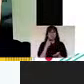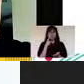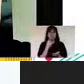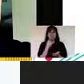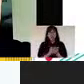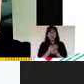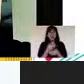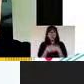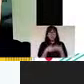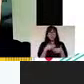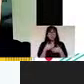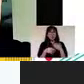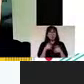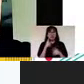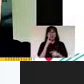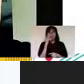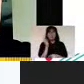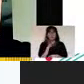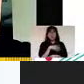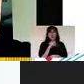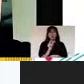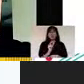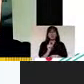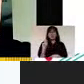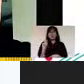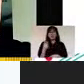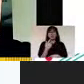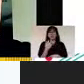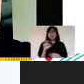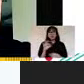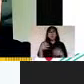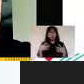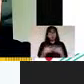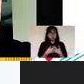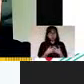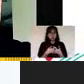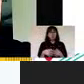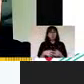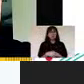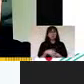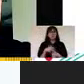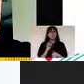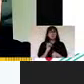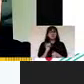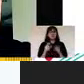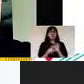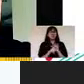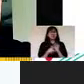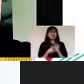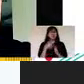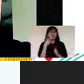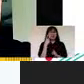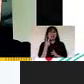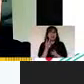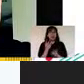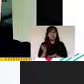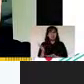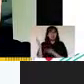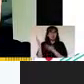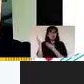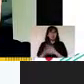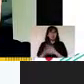di era new normal. Jadi kita melihat bahwa terjadi lonjakan yang sangat signifikan di era pandemi